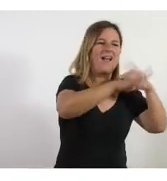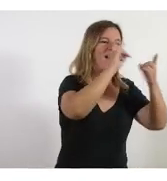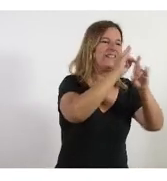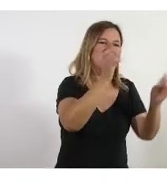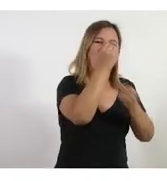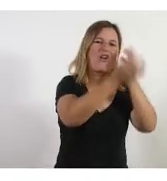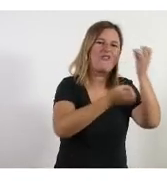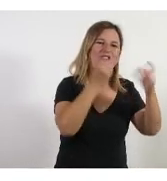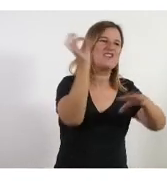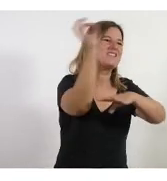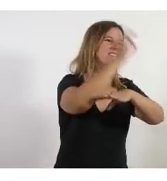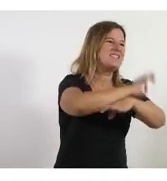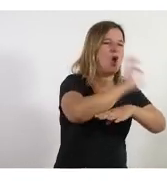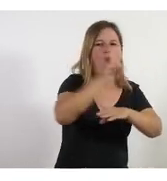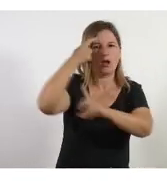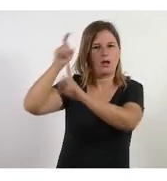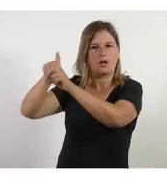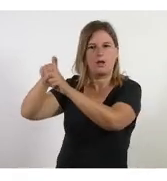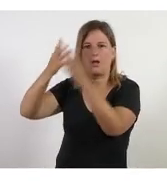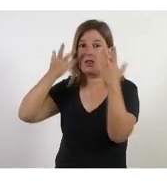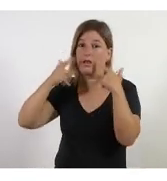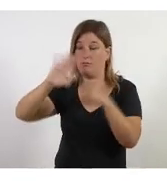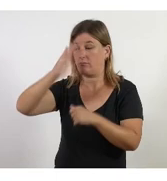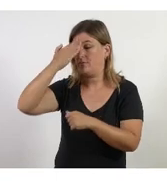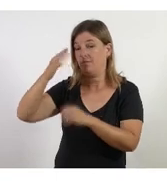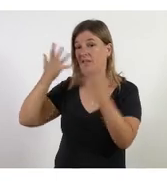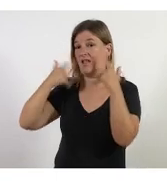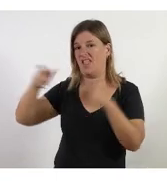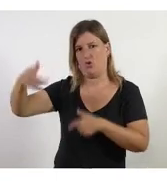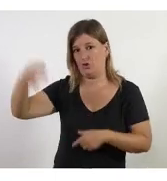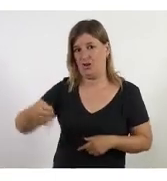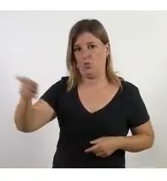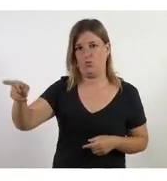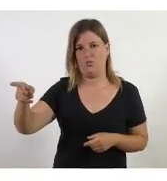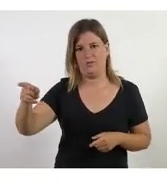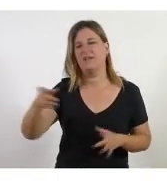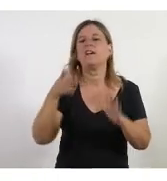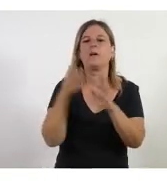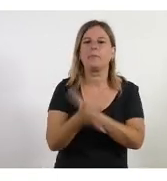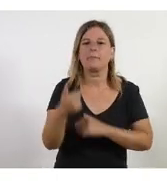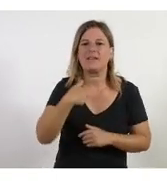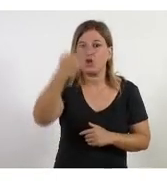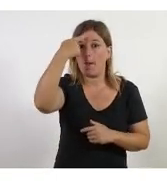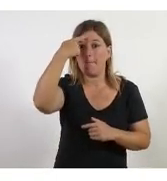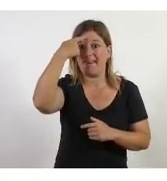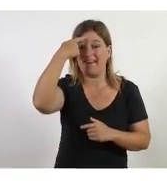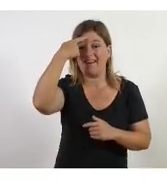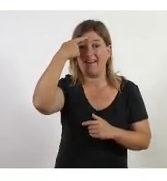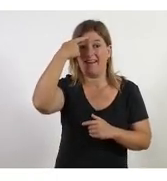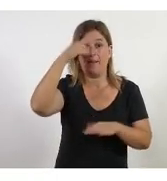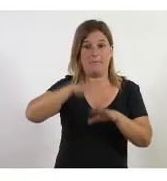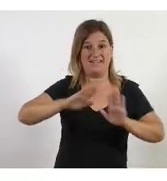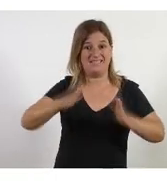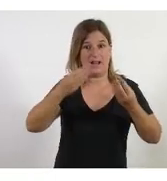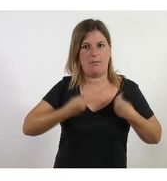que li ve una posta del sol o en el lleó? En el lleó, seguríssim. Ah, llavors, la nostra ment per supervivència